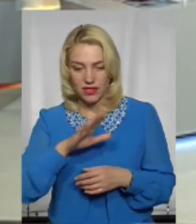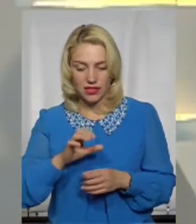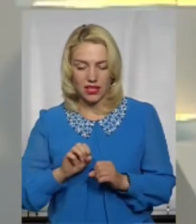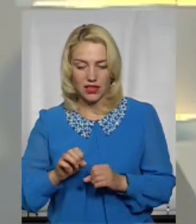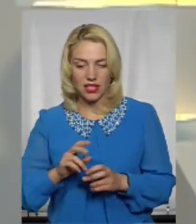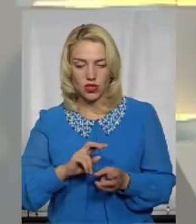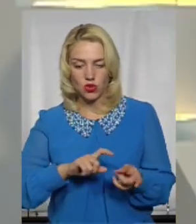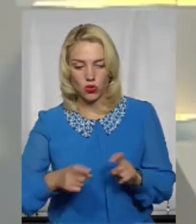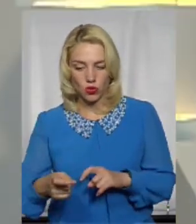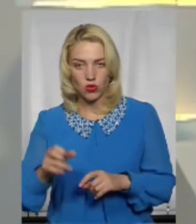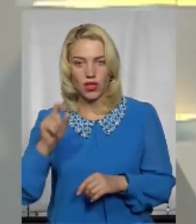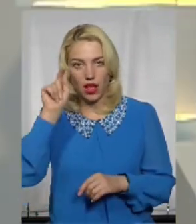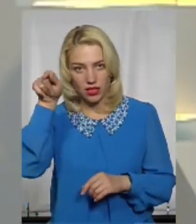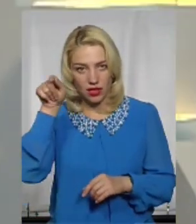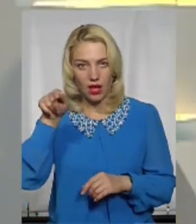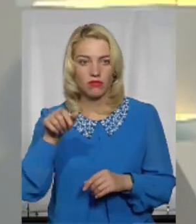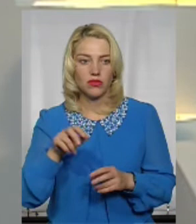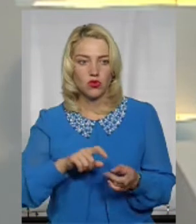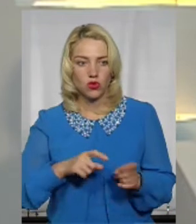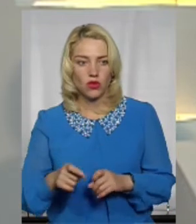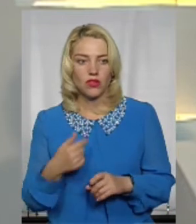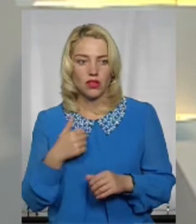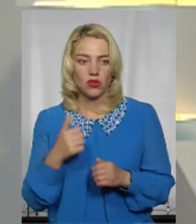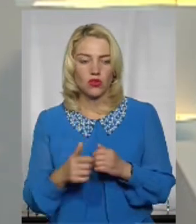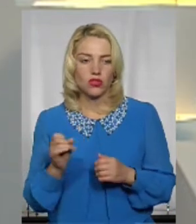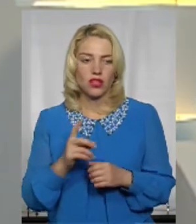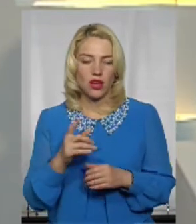відразу відповісти на те, що спілкуючись оце кожен раз із